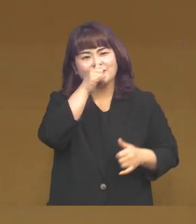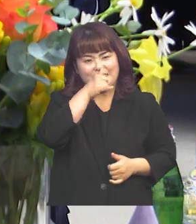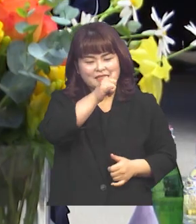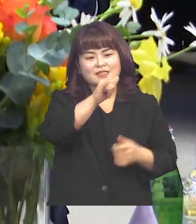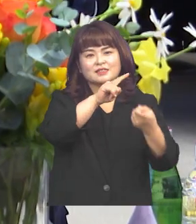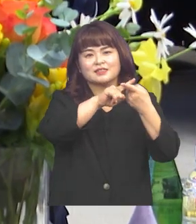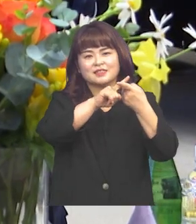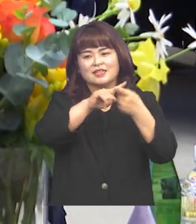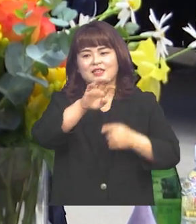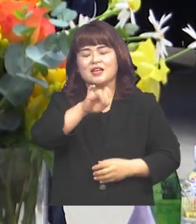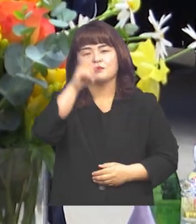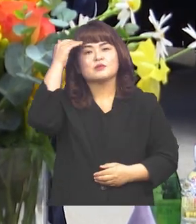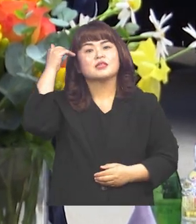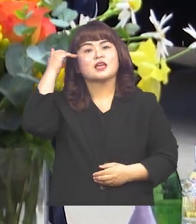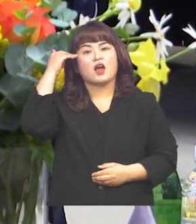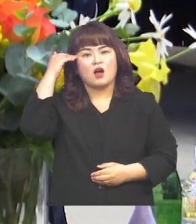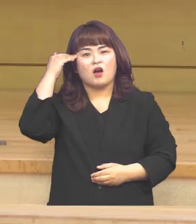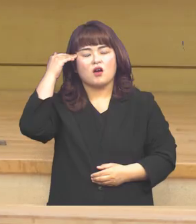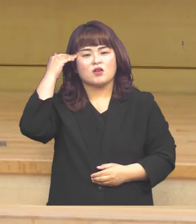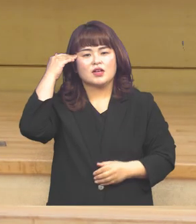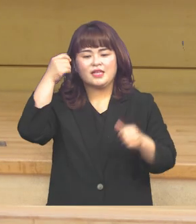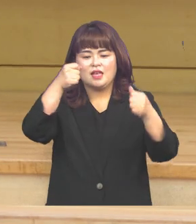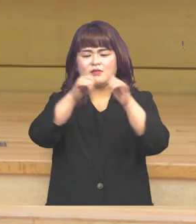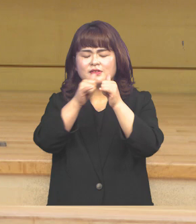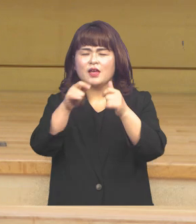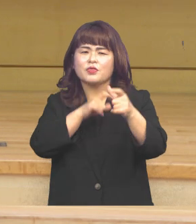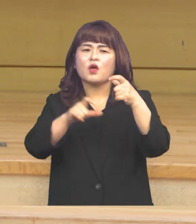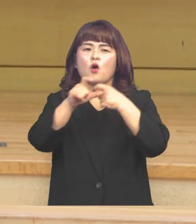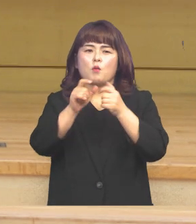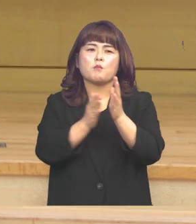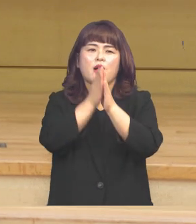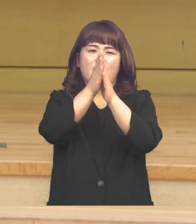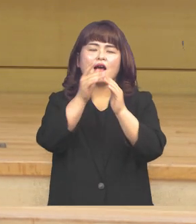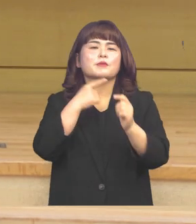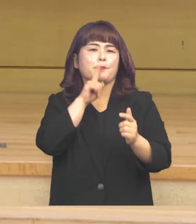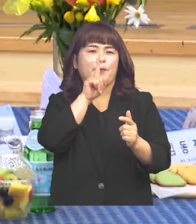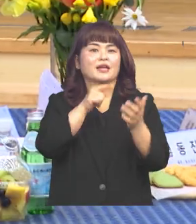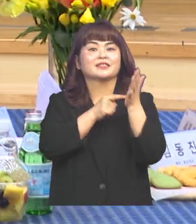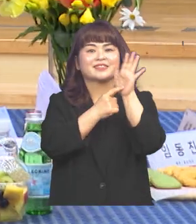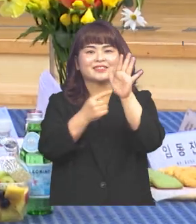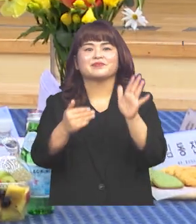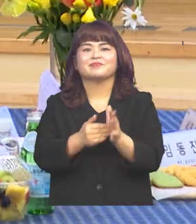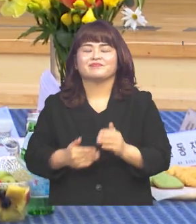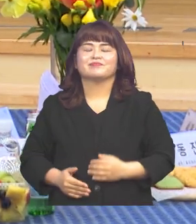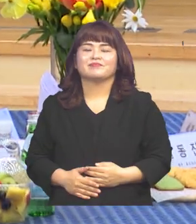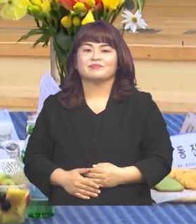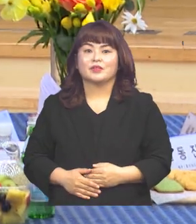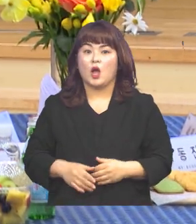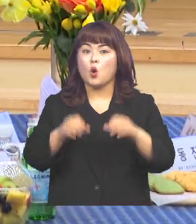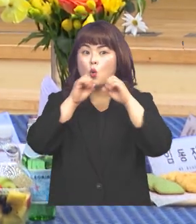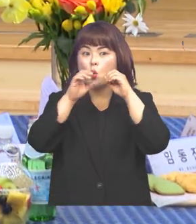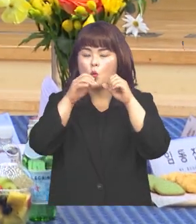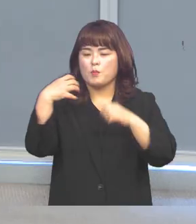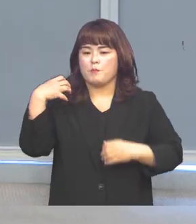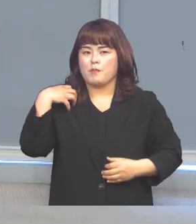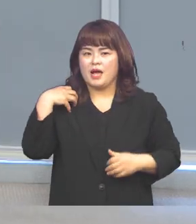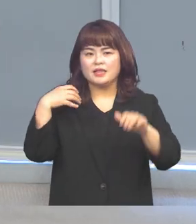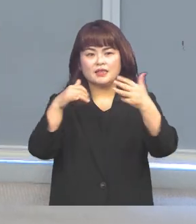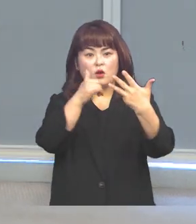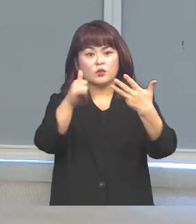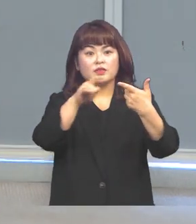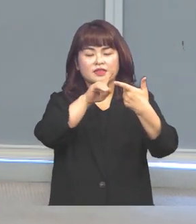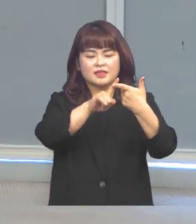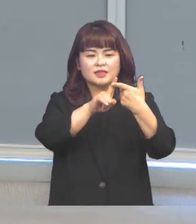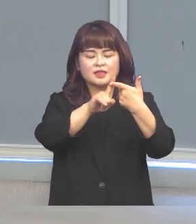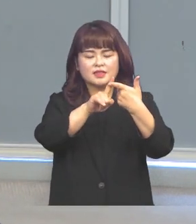배우들이 제42회 대한민국 연극제 용인을 더욱 빛낼 것이라고 말했습니다. 홍보대사로 위촉된